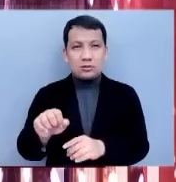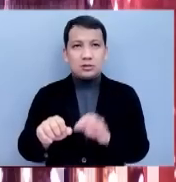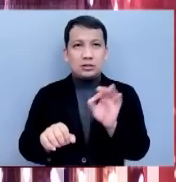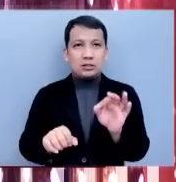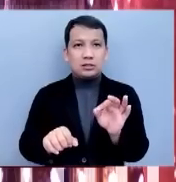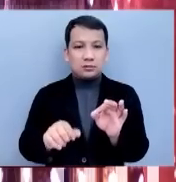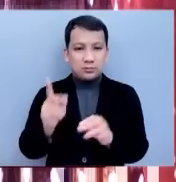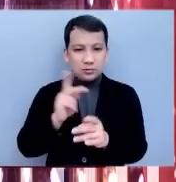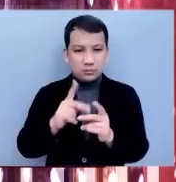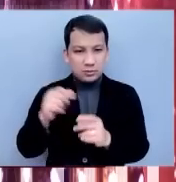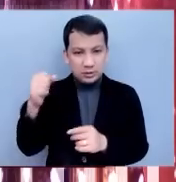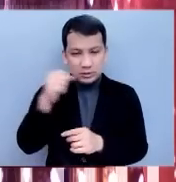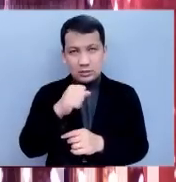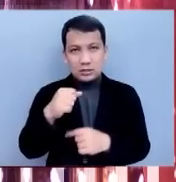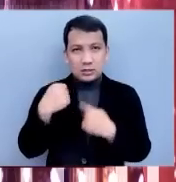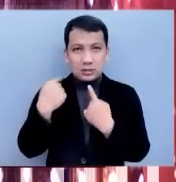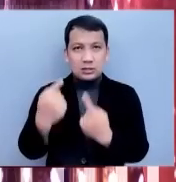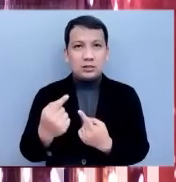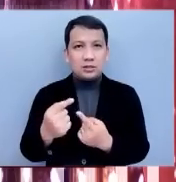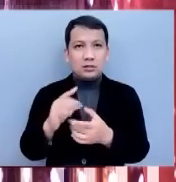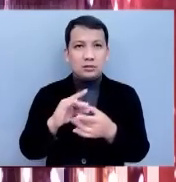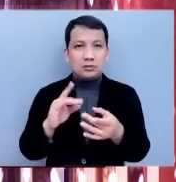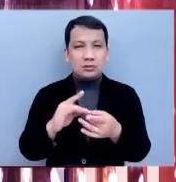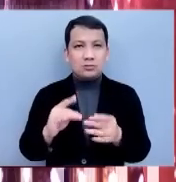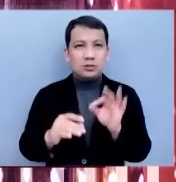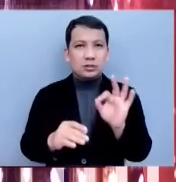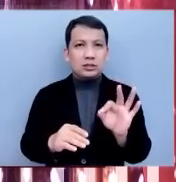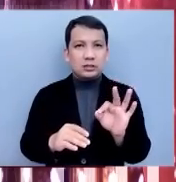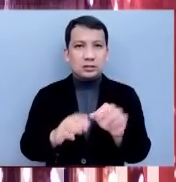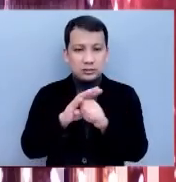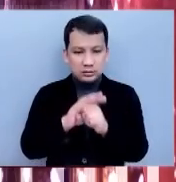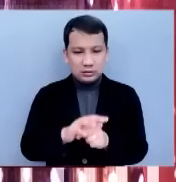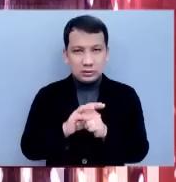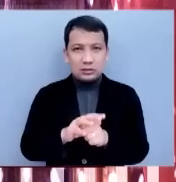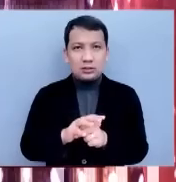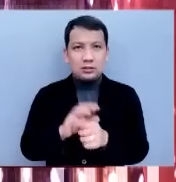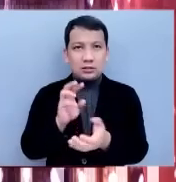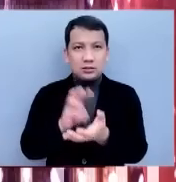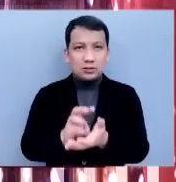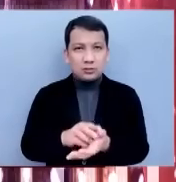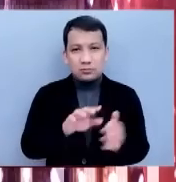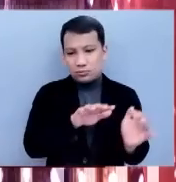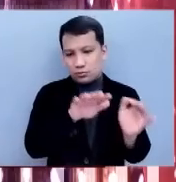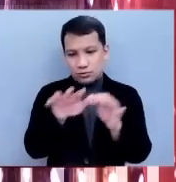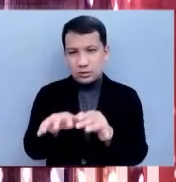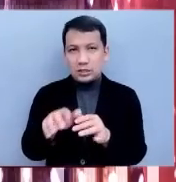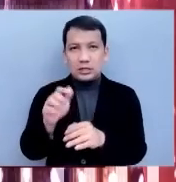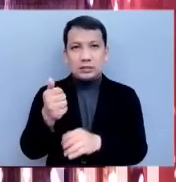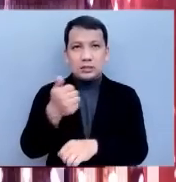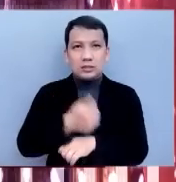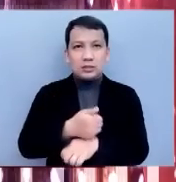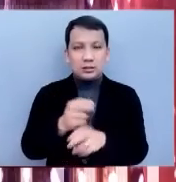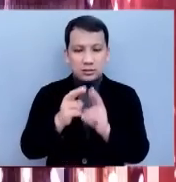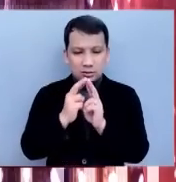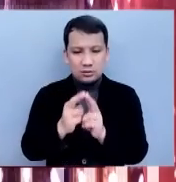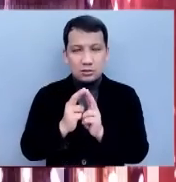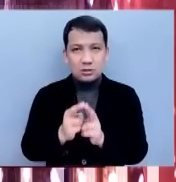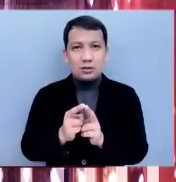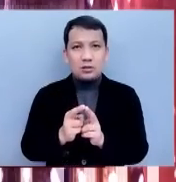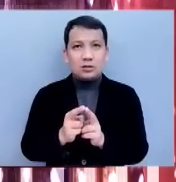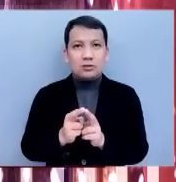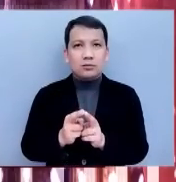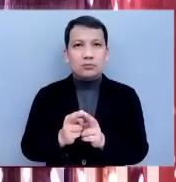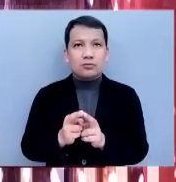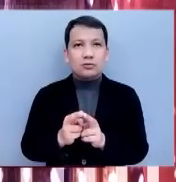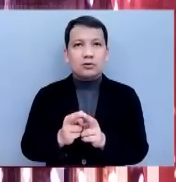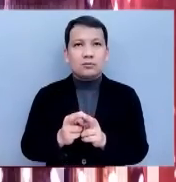Strangers. Tumatakbo ito sa kwento ng siyam na stress city dwellers na pupunta sa 10-day retreat para mag-unwind sa